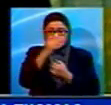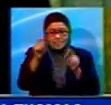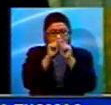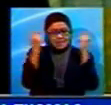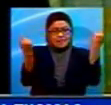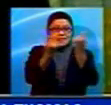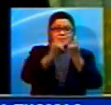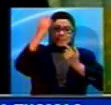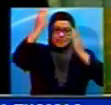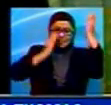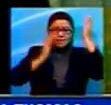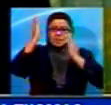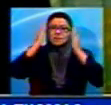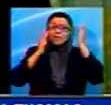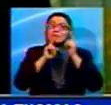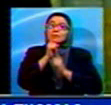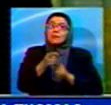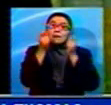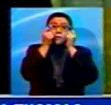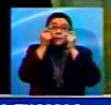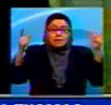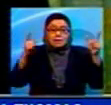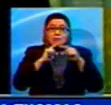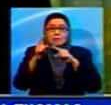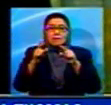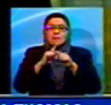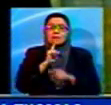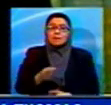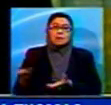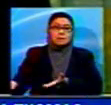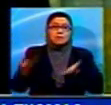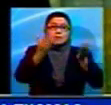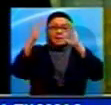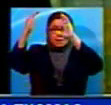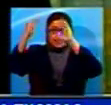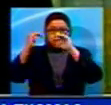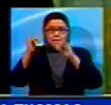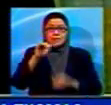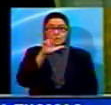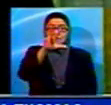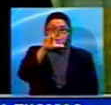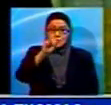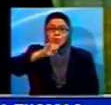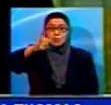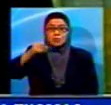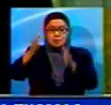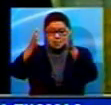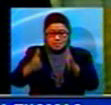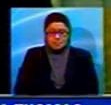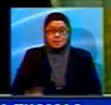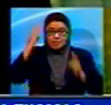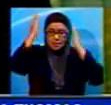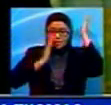kita sedar bahawa mereka membawa harapan hampir 30 juta rakyat Malaysia untuk